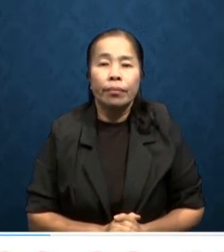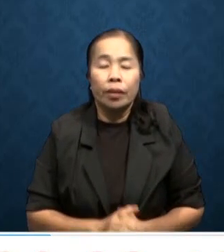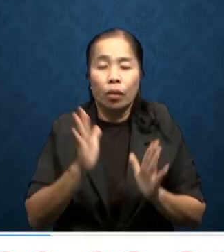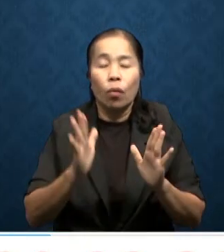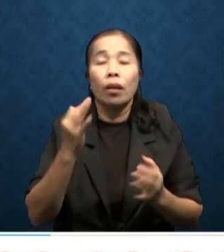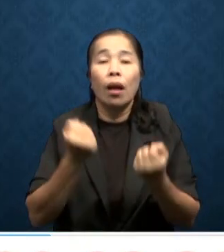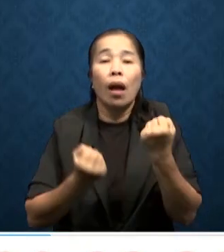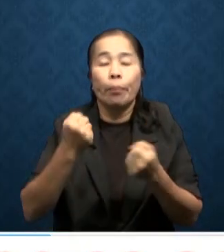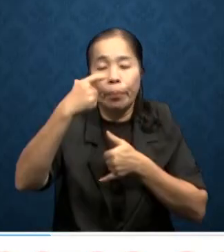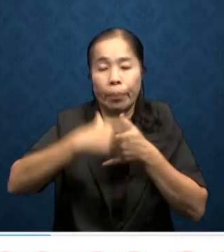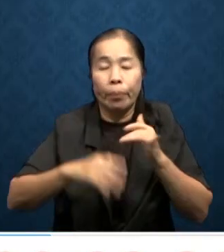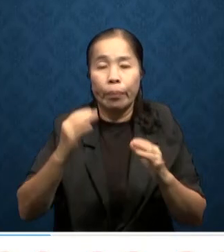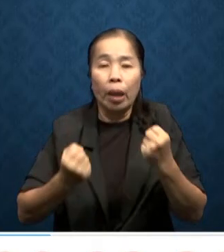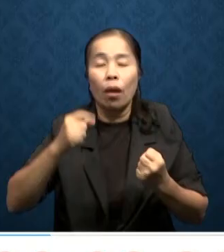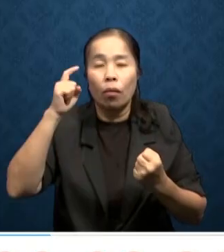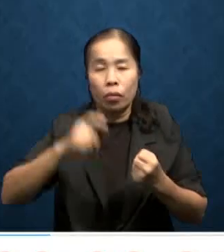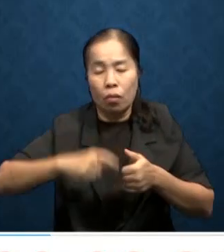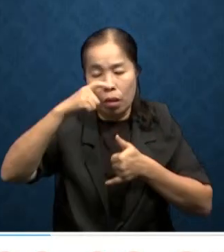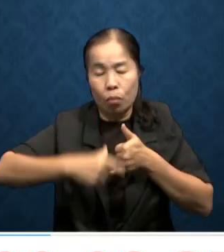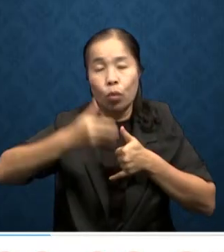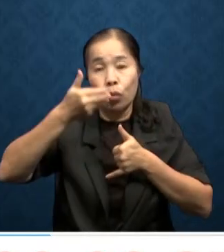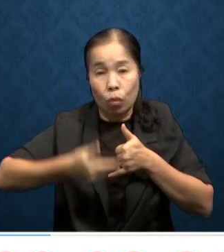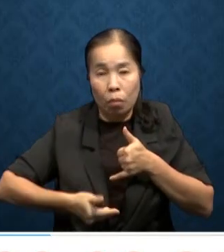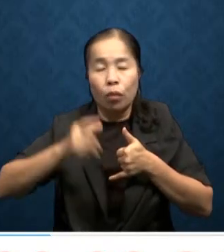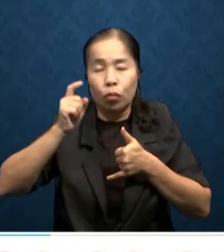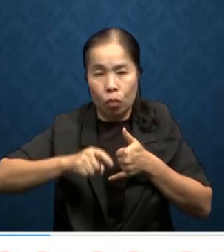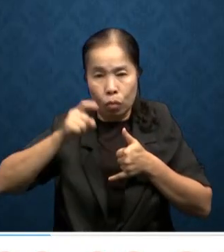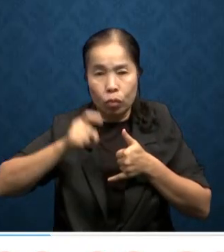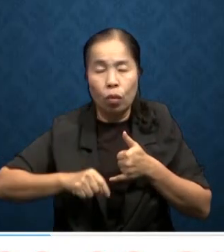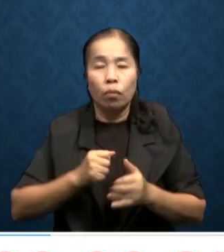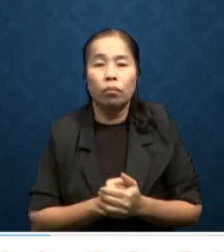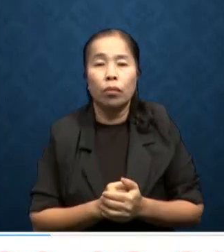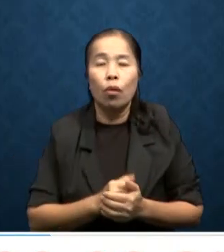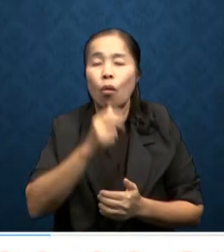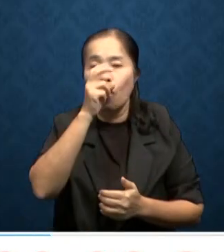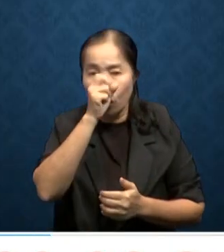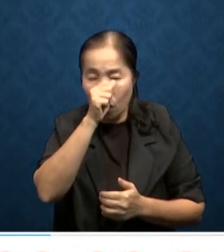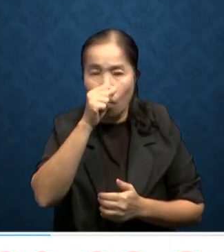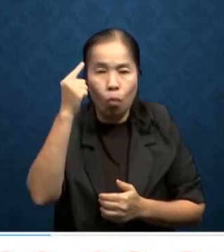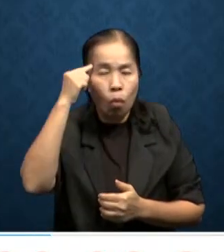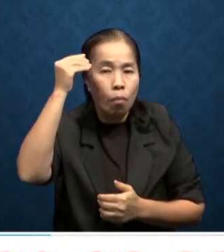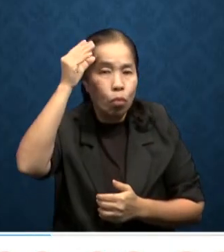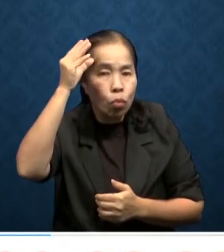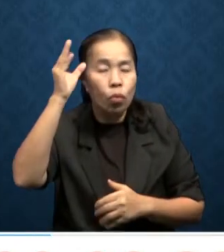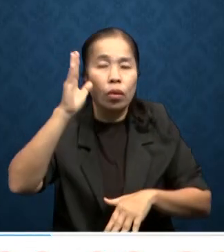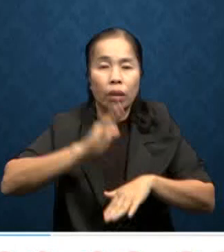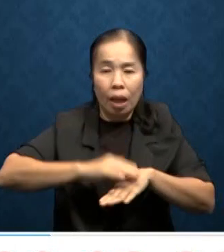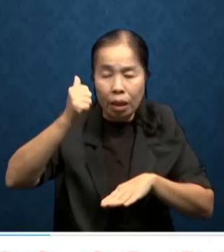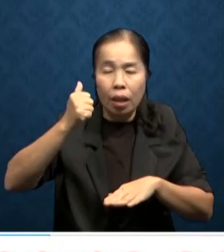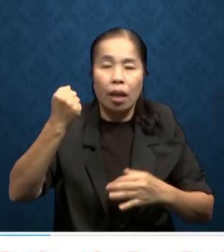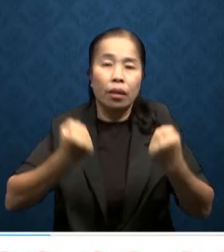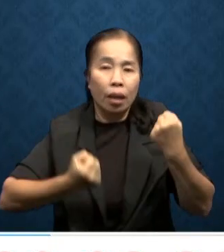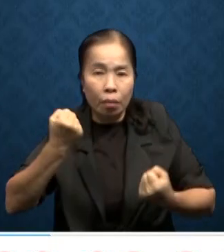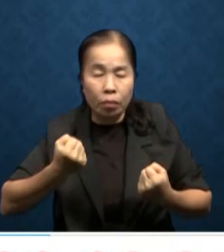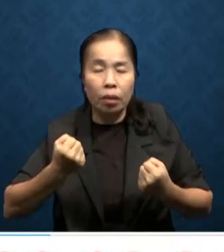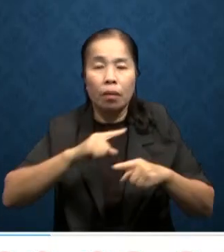ขับรถนะคะก็ต้องกำหนดคุณสมบัติให้สูงกว่ามาตรฐานทั่วไปทดสอบความรู้ทักษะการขับขี่และออก